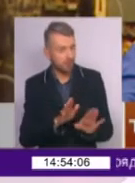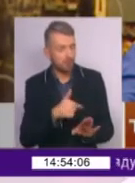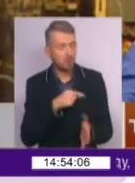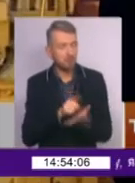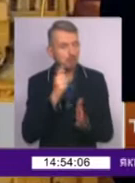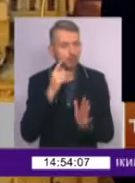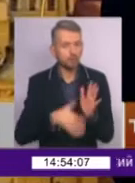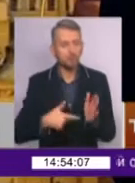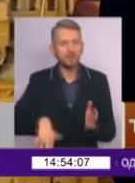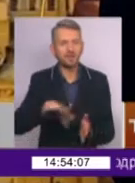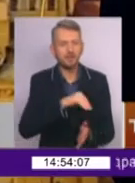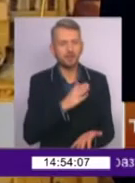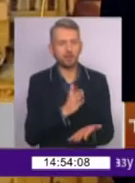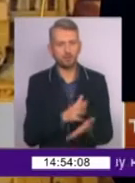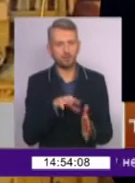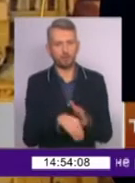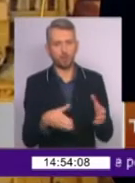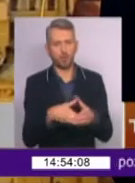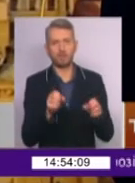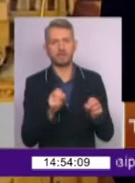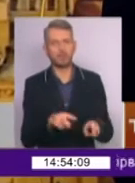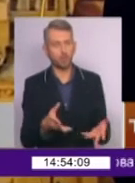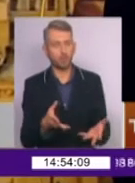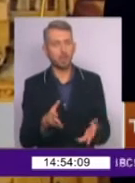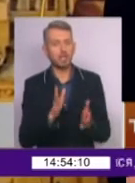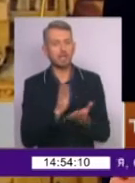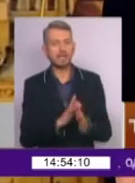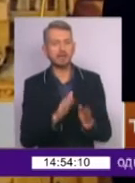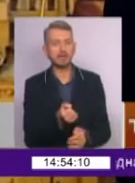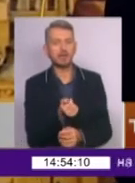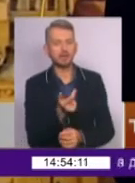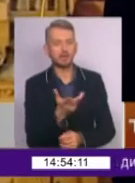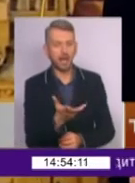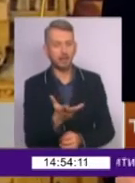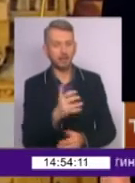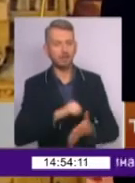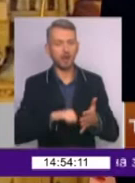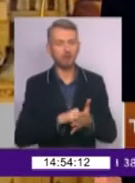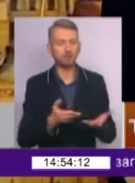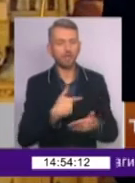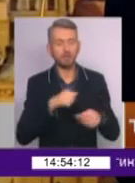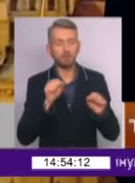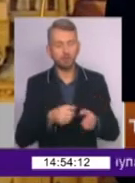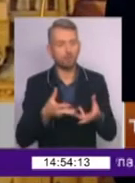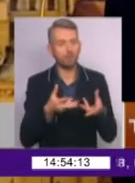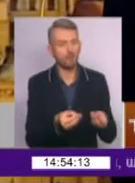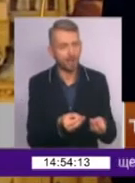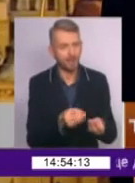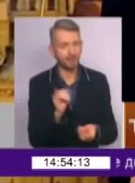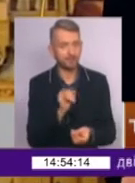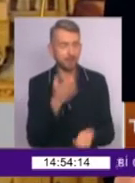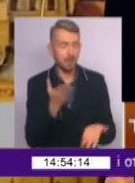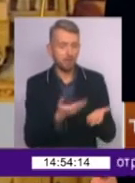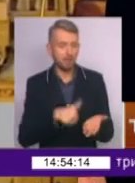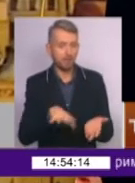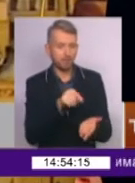всі знаходимося в цьому ризику. І є тільки декілька факторів, на які ми можемо впливати, і, напевно, що ми